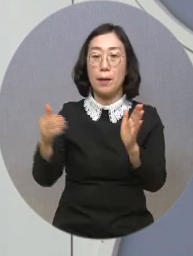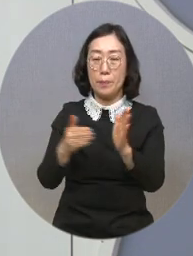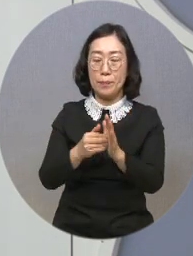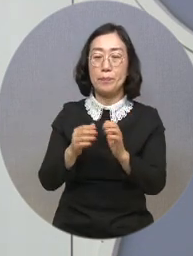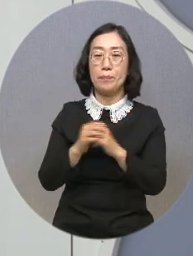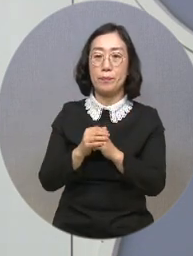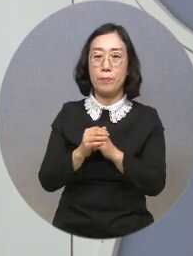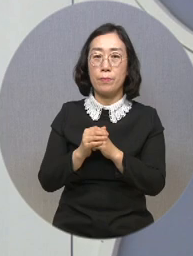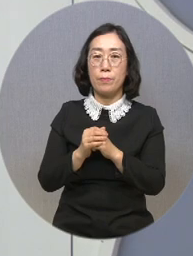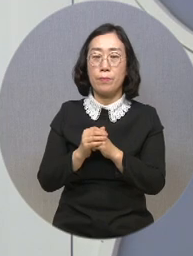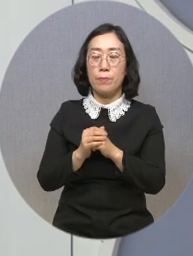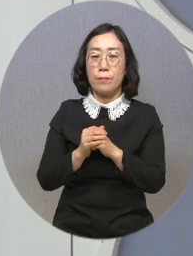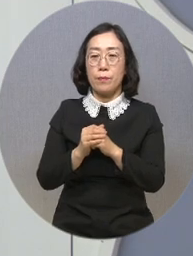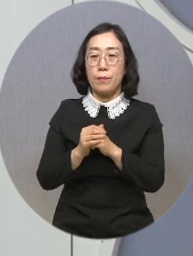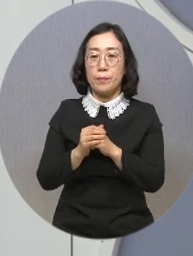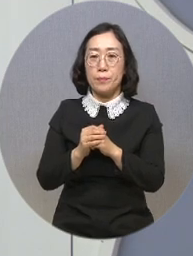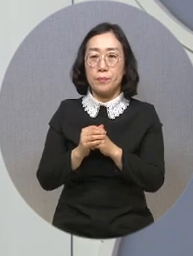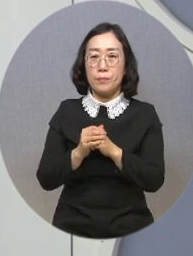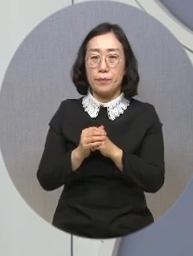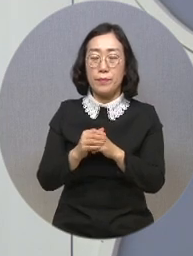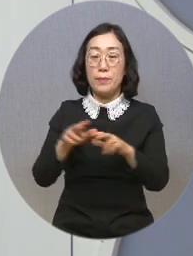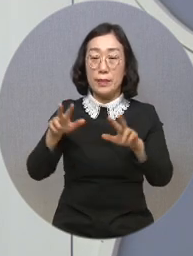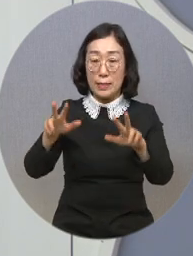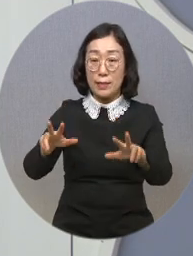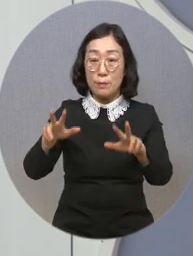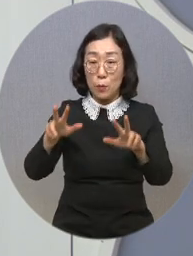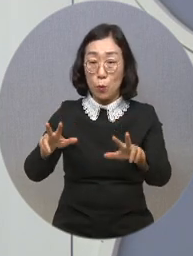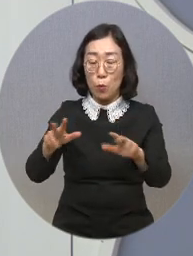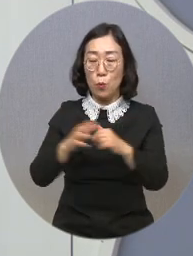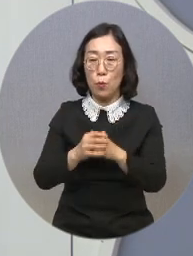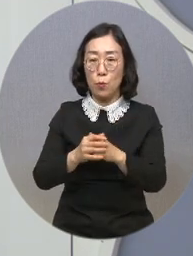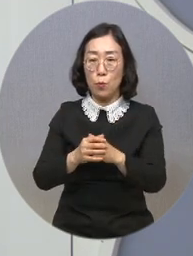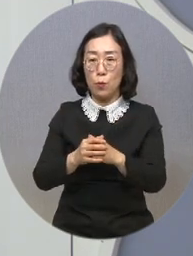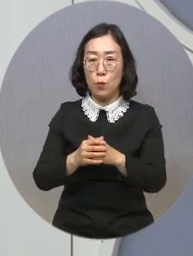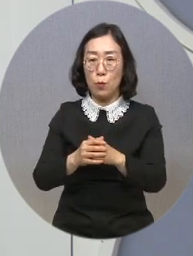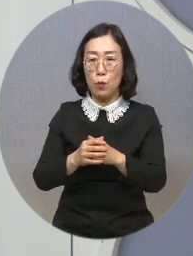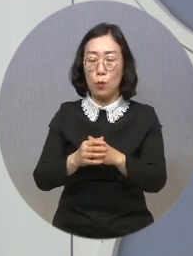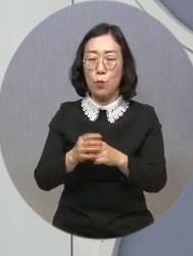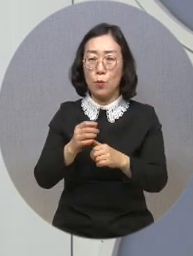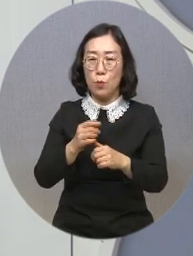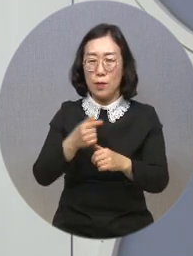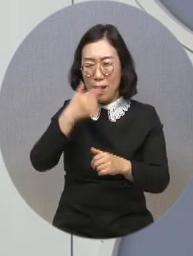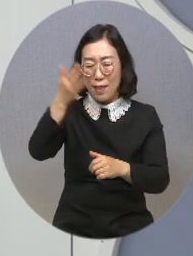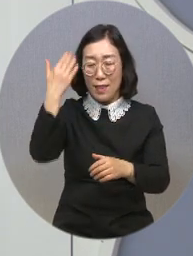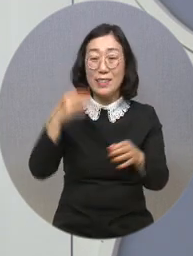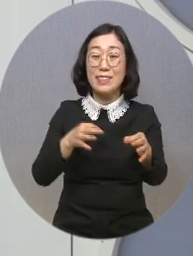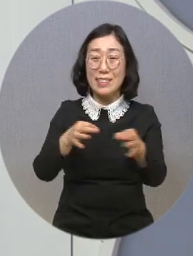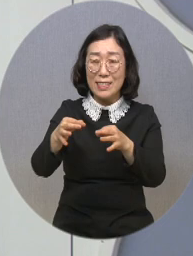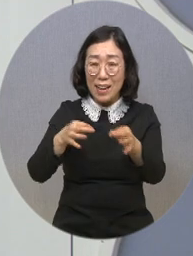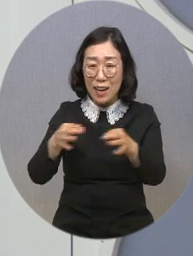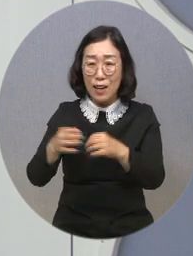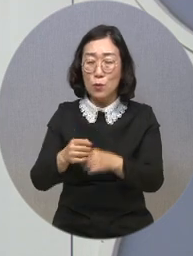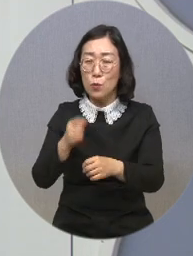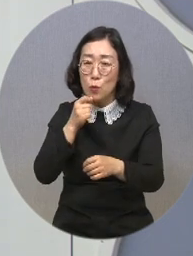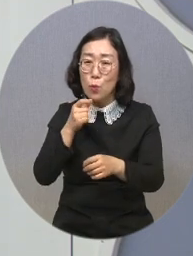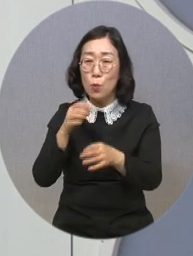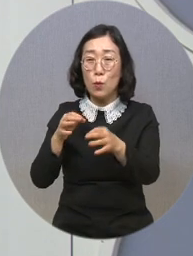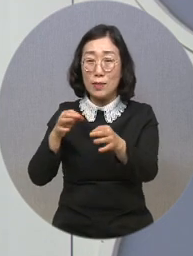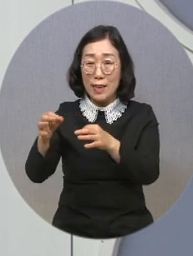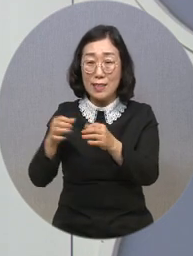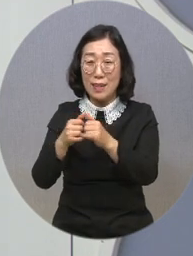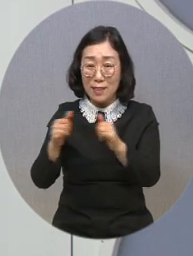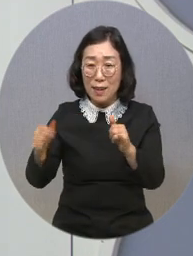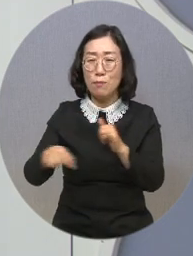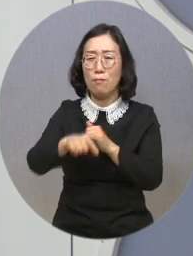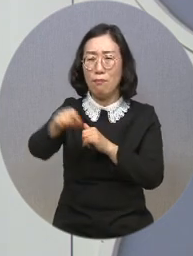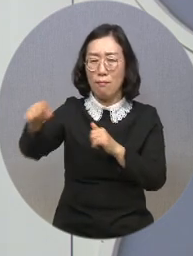보람이라고 생각하고요. 네. 뭐 지금도 역시 이제 재래시장이나 소상공인들이 힘들죠. 네. 그래서 그런